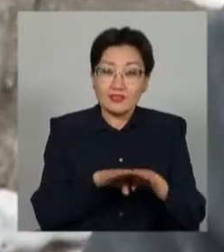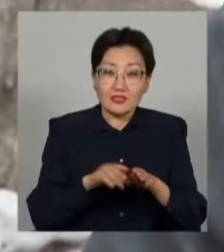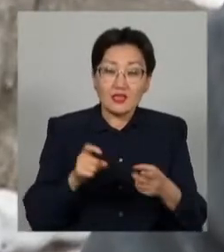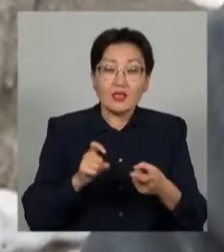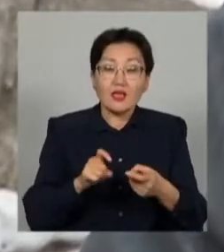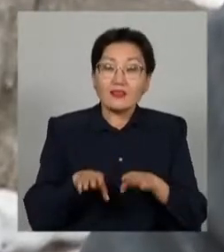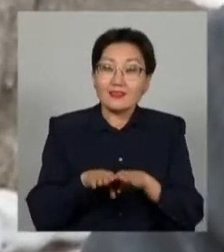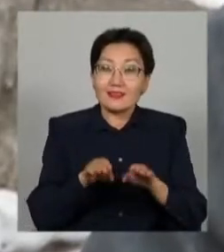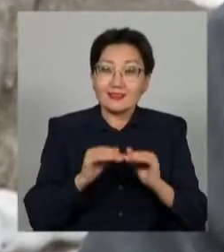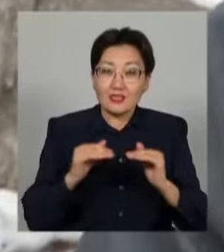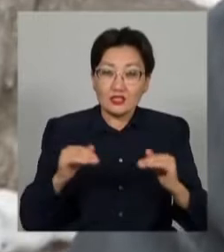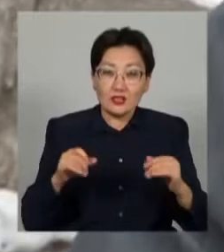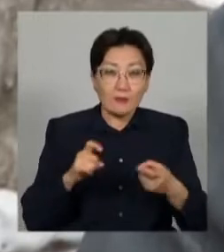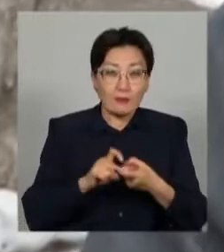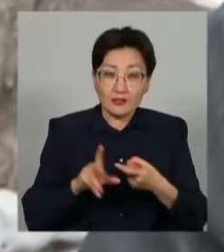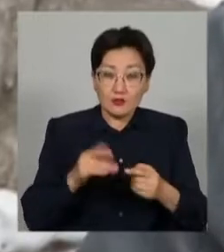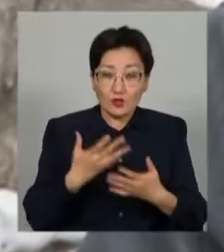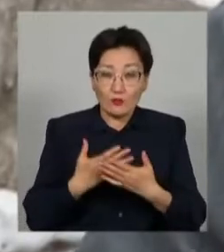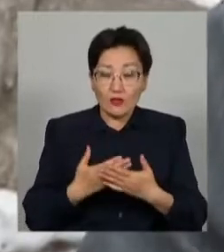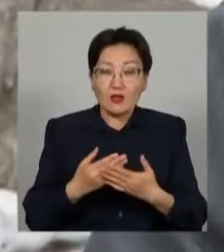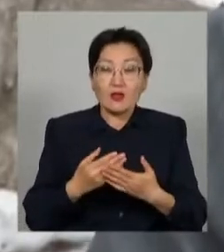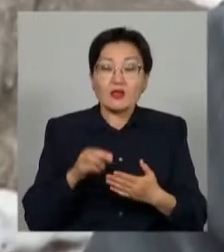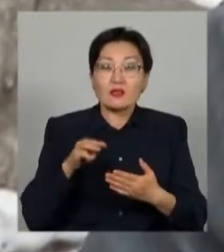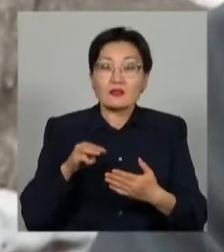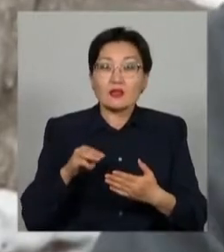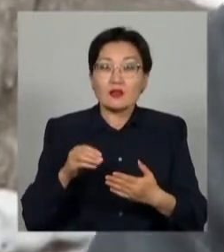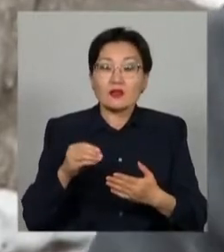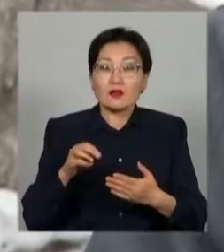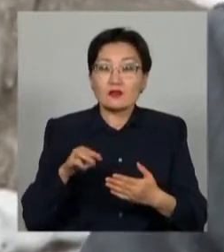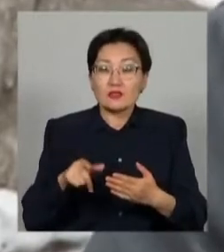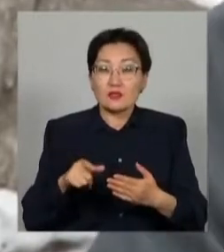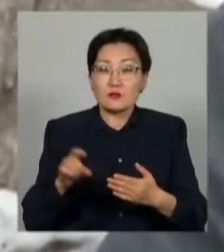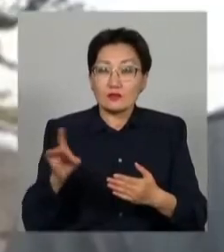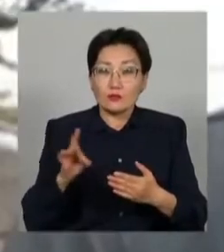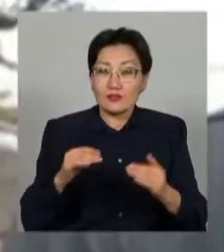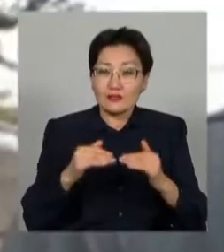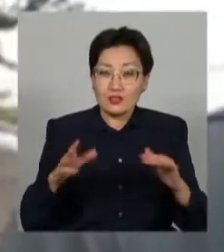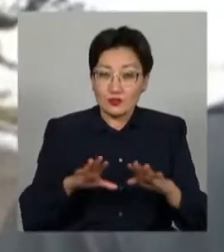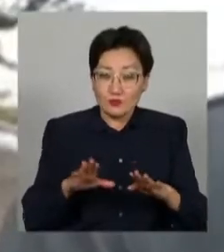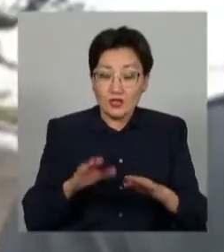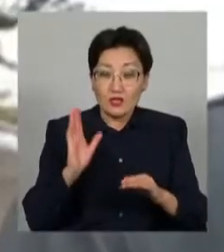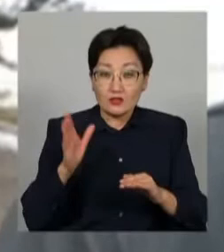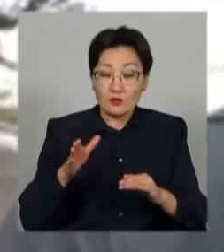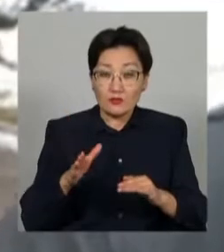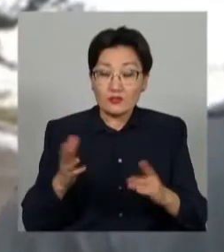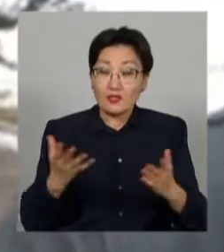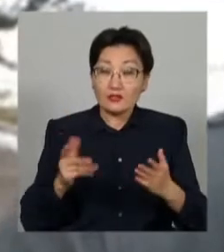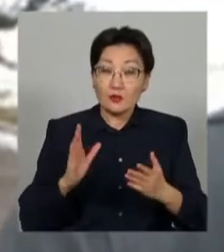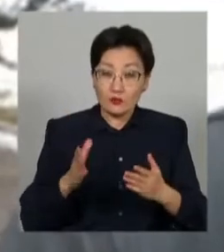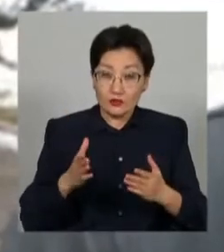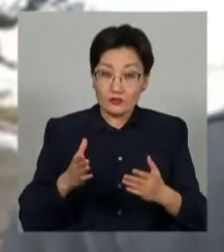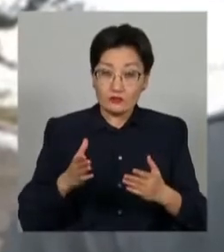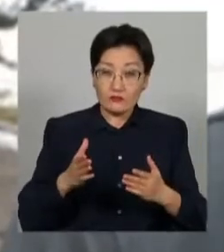екенін көрсетті деп айтуға болады. Құнсызданды, бірақ өте қатты рубльдің дәрежесінде емес. Ал енді алдағы ол келешекте қандай